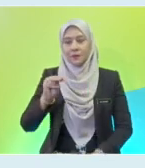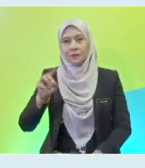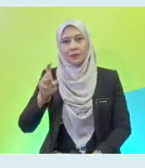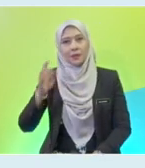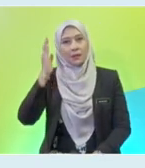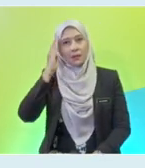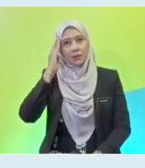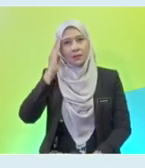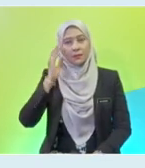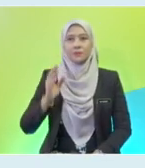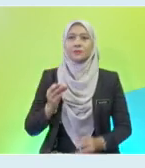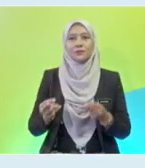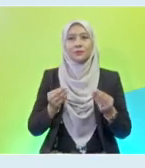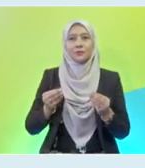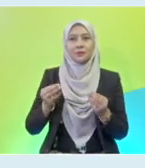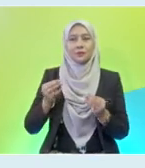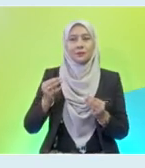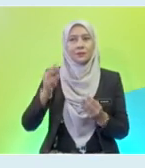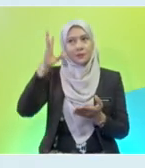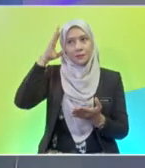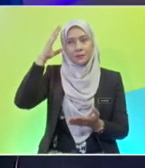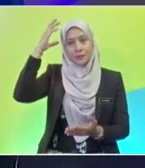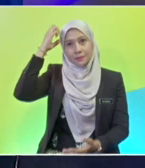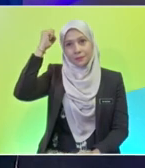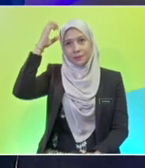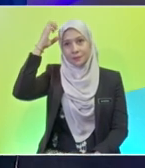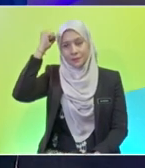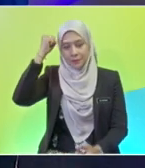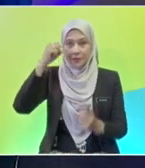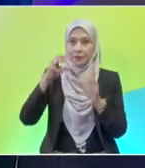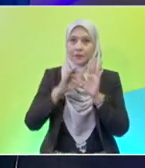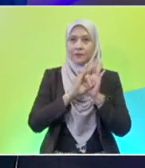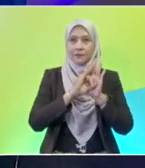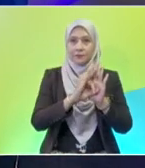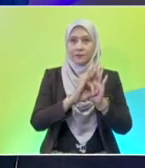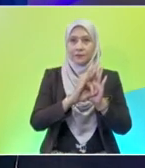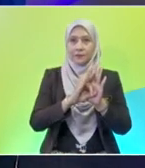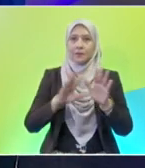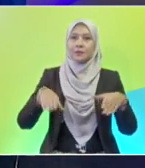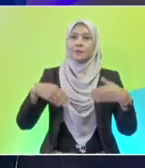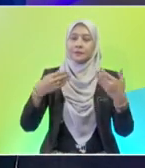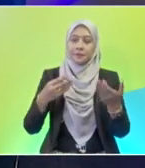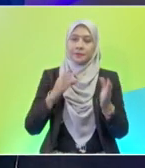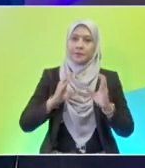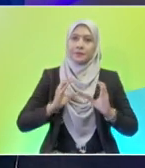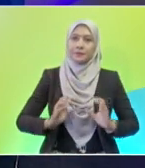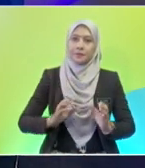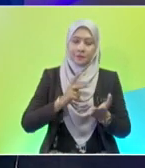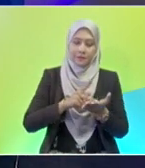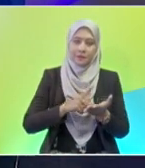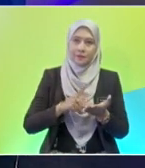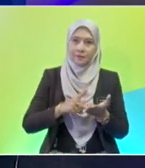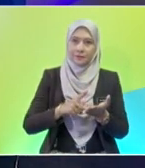mungkin kena harva formula karena tahu teknik-teknik atau langkah-langkah meniru Bagaimana kalau konstruk terakhir yaitu